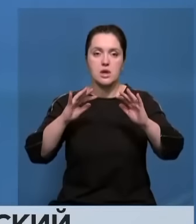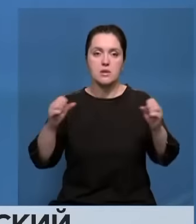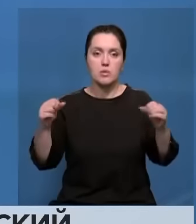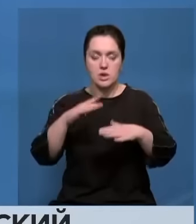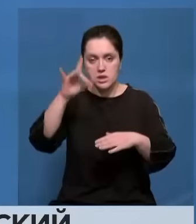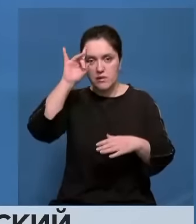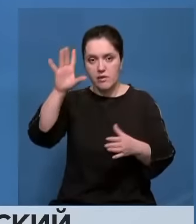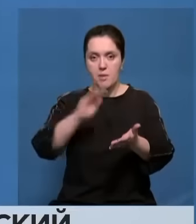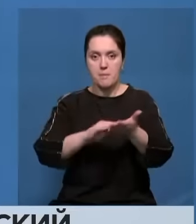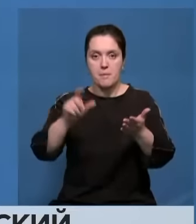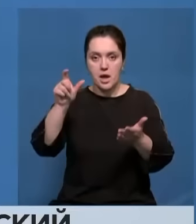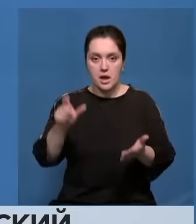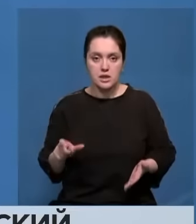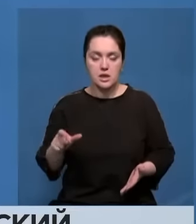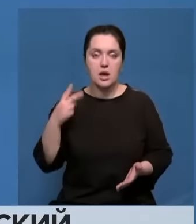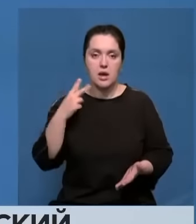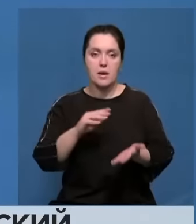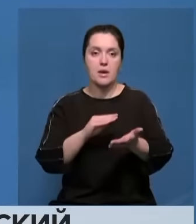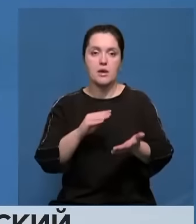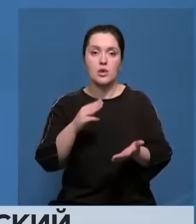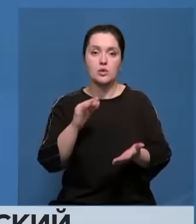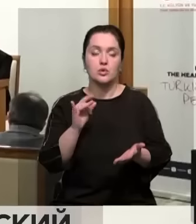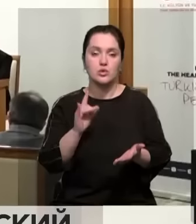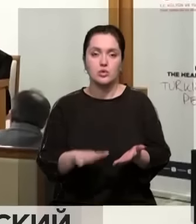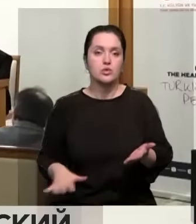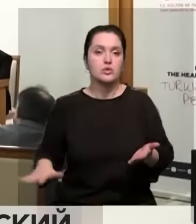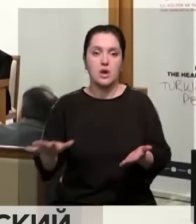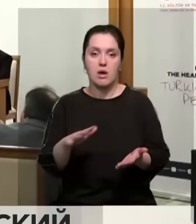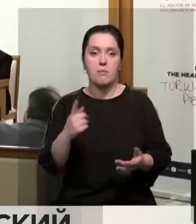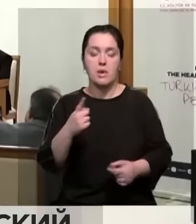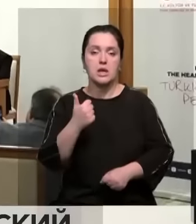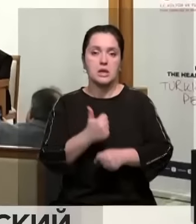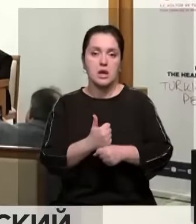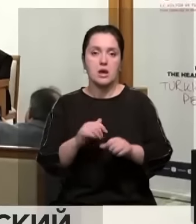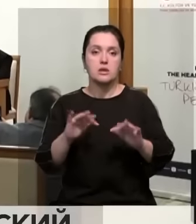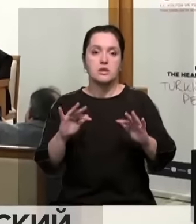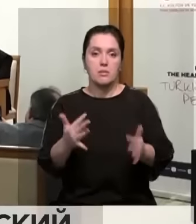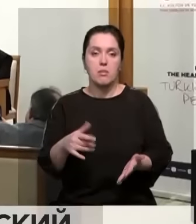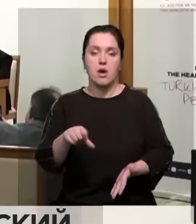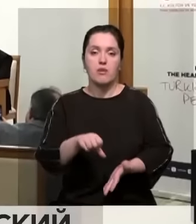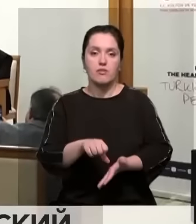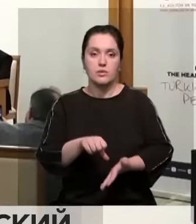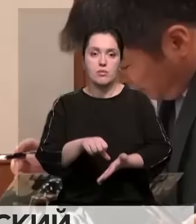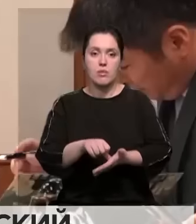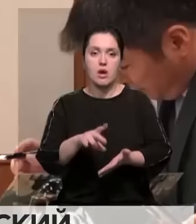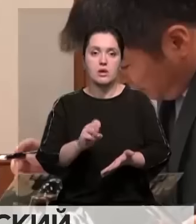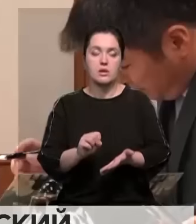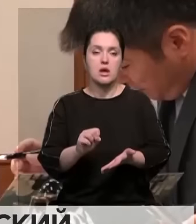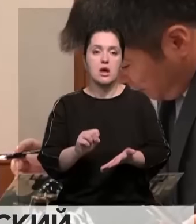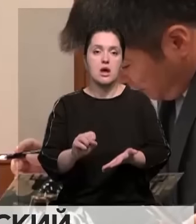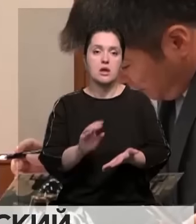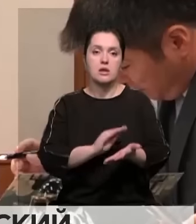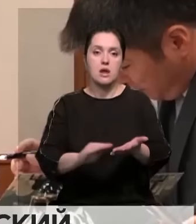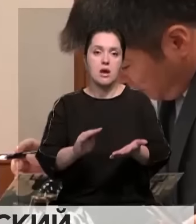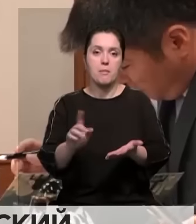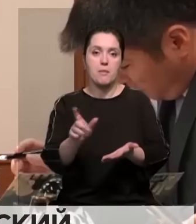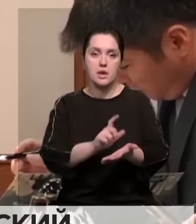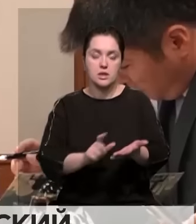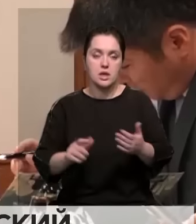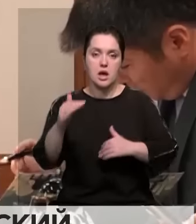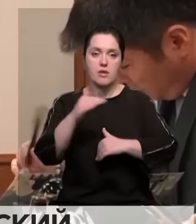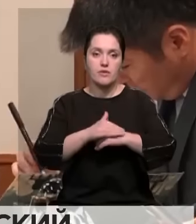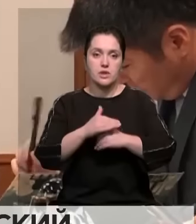событие собрало известных поэтов, литературоведов и писателей стран тюркского региона. Одним из ключевых событий стало выступление участников